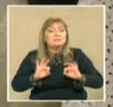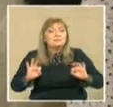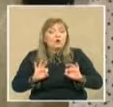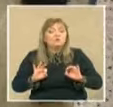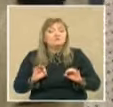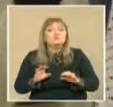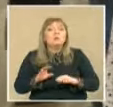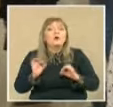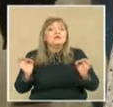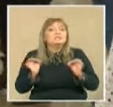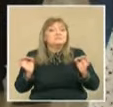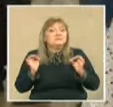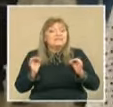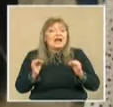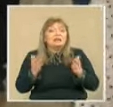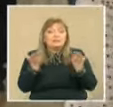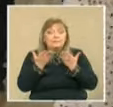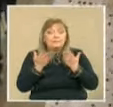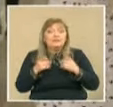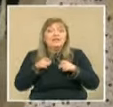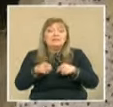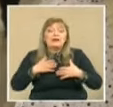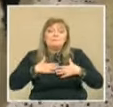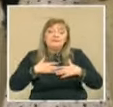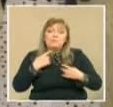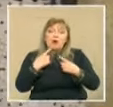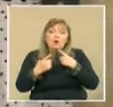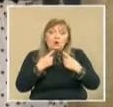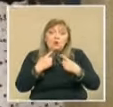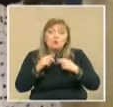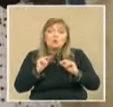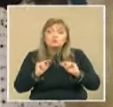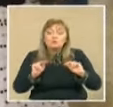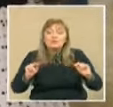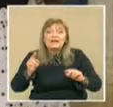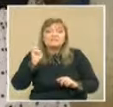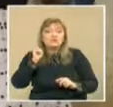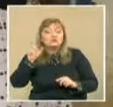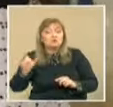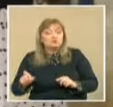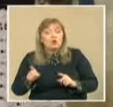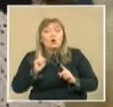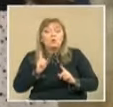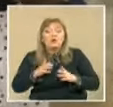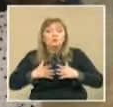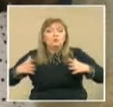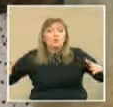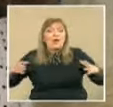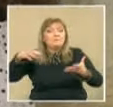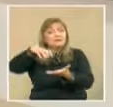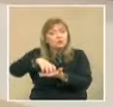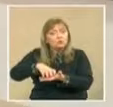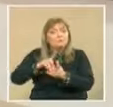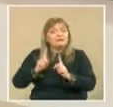предмети. Там има консултации с учителите, няма как да няма, но когато големите групи трябва да се съберат, това е действително